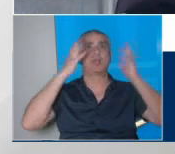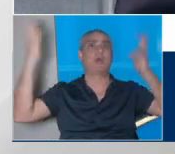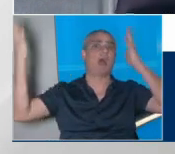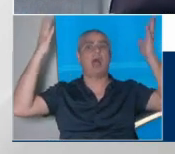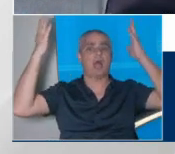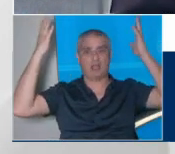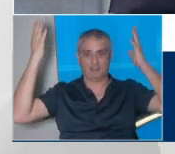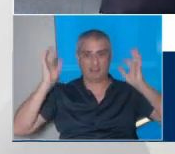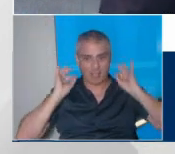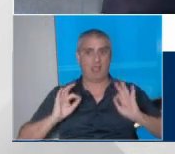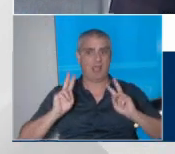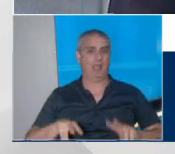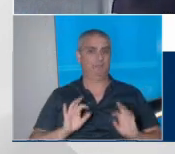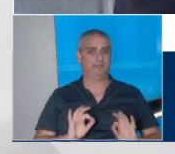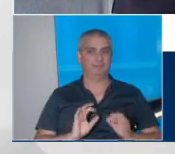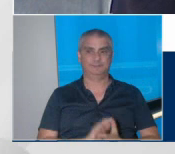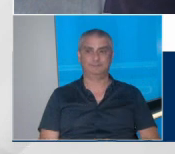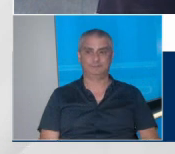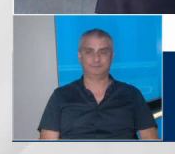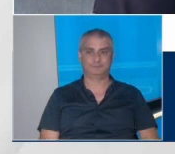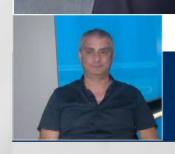גוואלד, והוא גוואלד אמיתי?